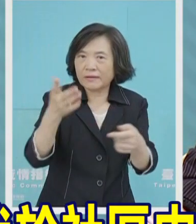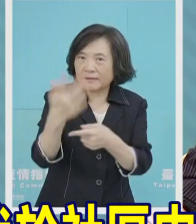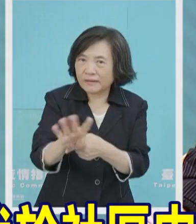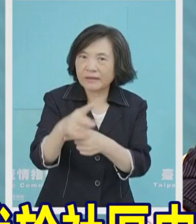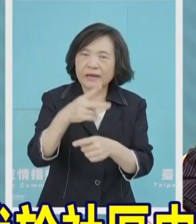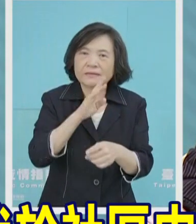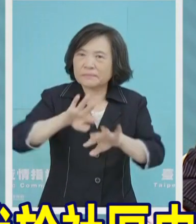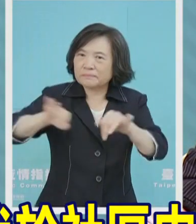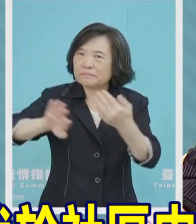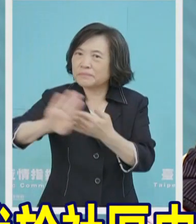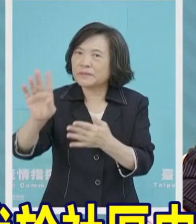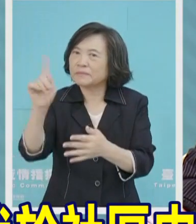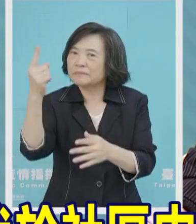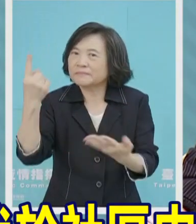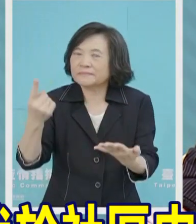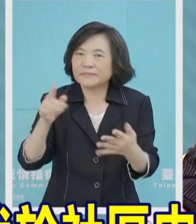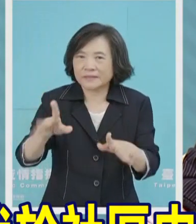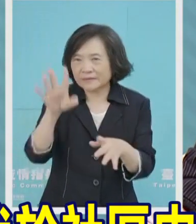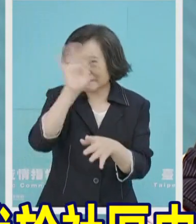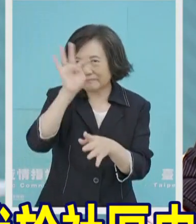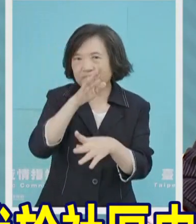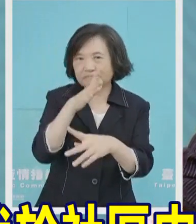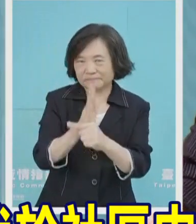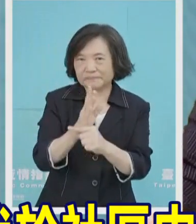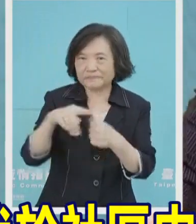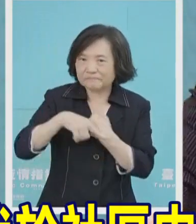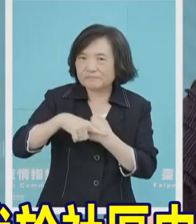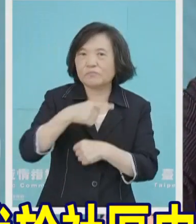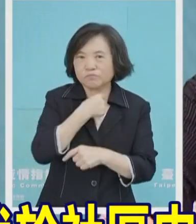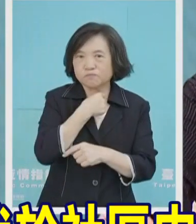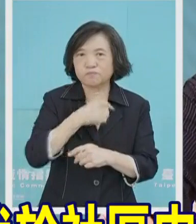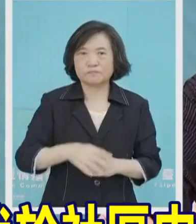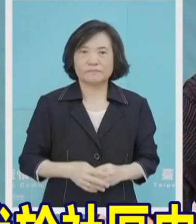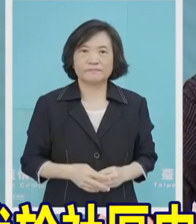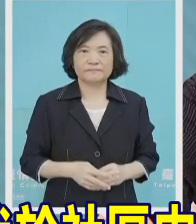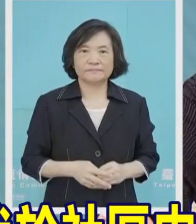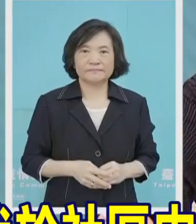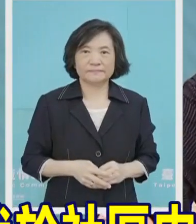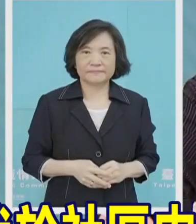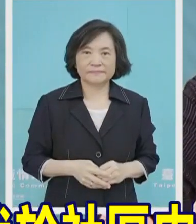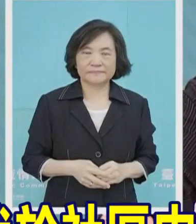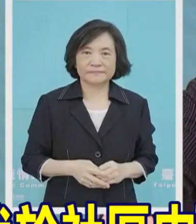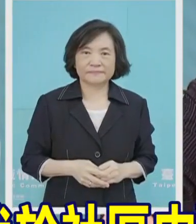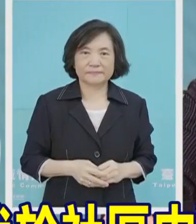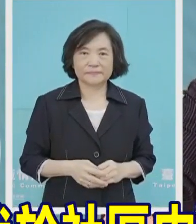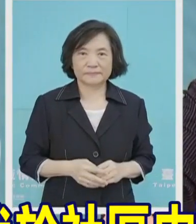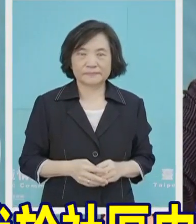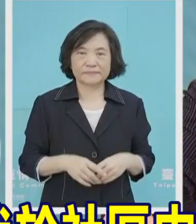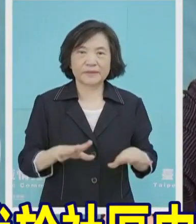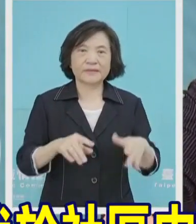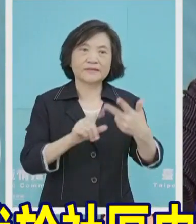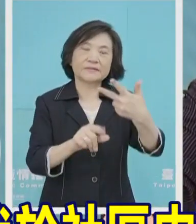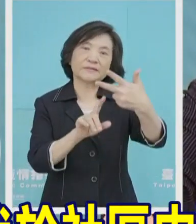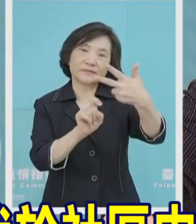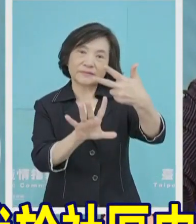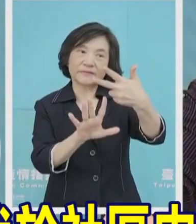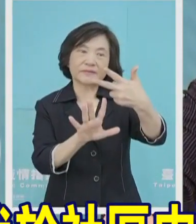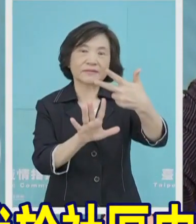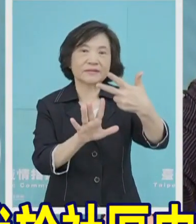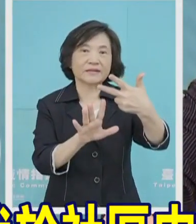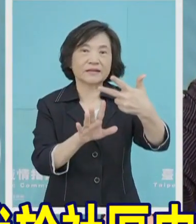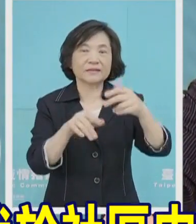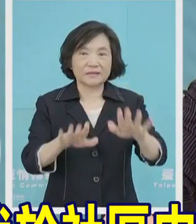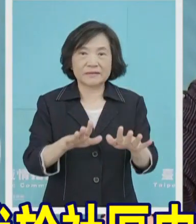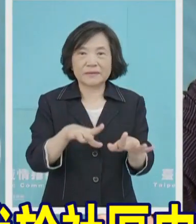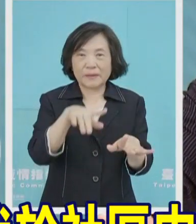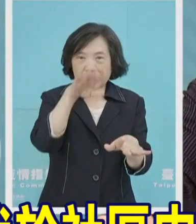什么原因？你知道啊，还在查。那这个是7月15号哈，确